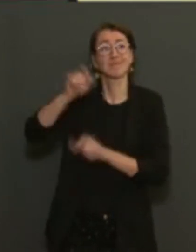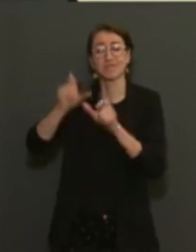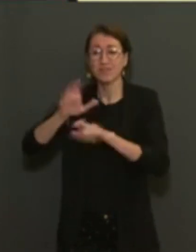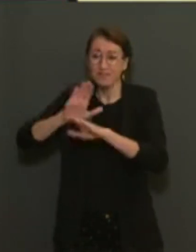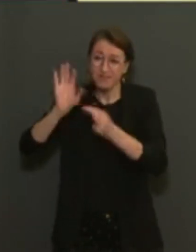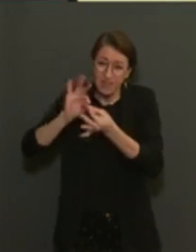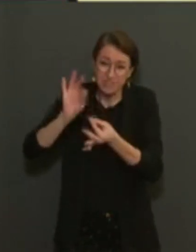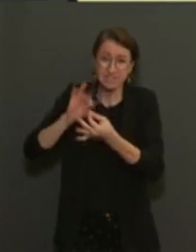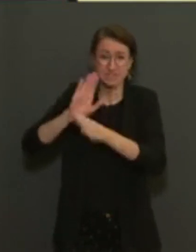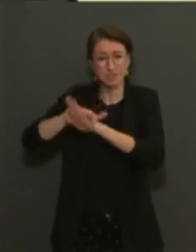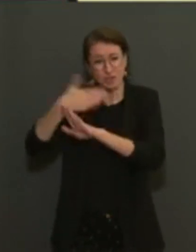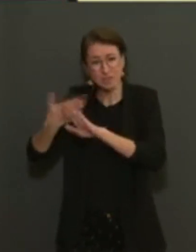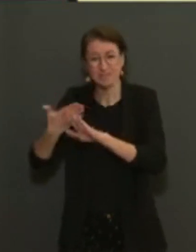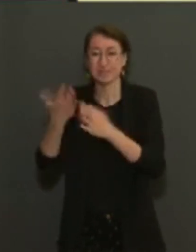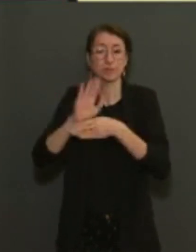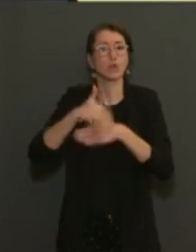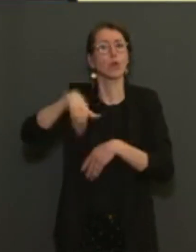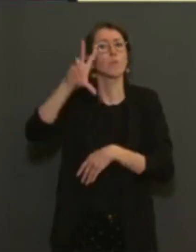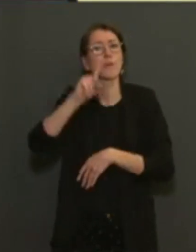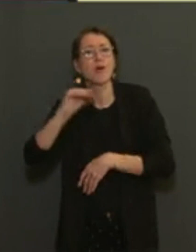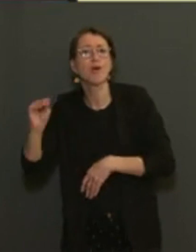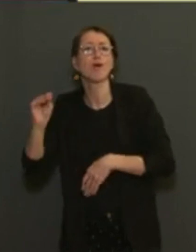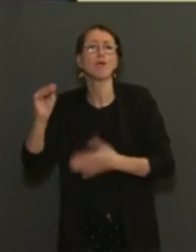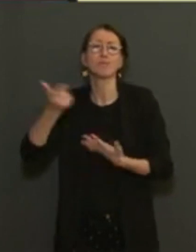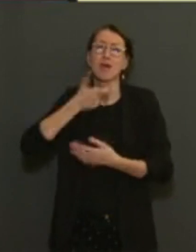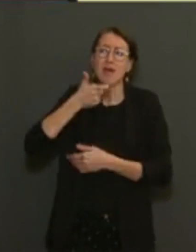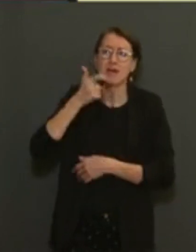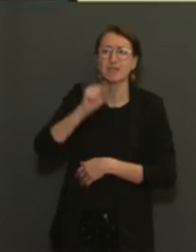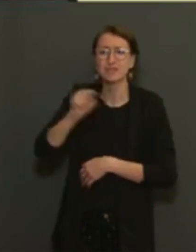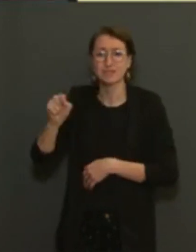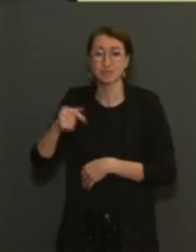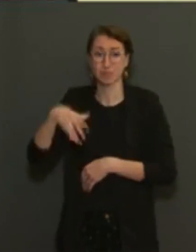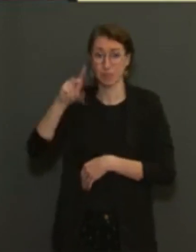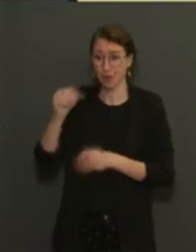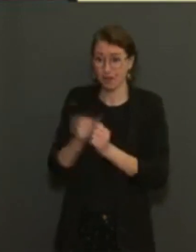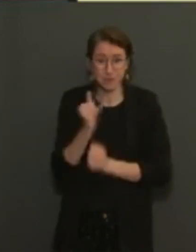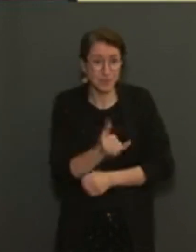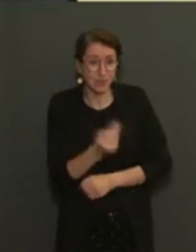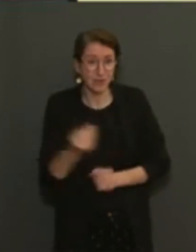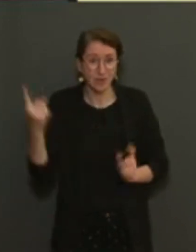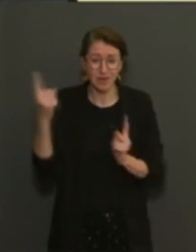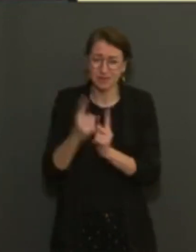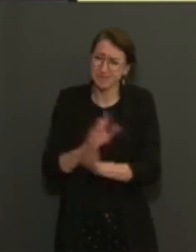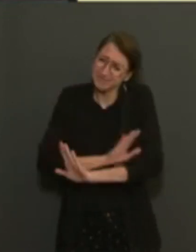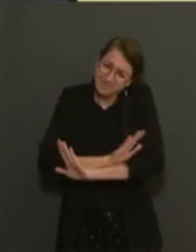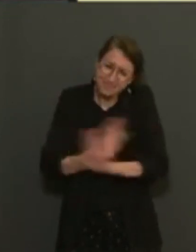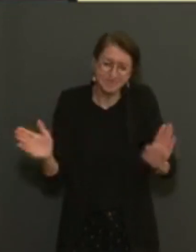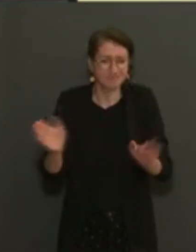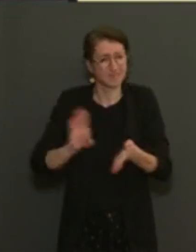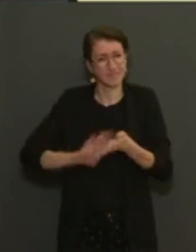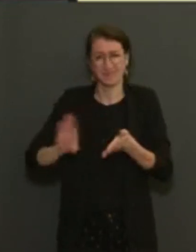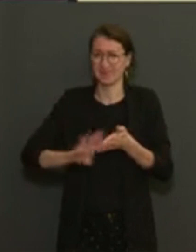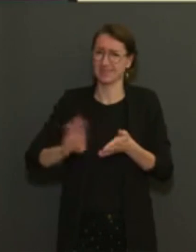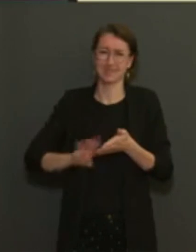par exemple, éviter les contacts étroits avec des petits-enfants. Et dans l'absolu d'ailleurs, évitez trop